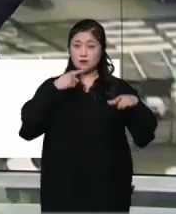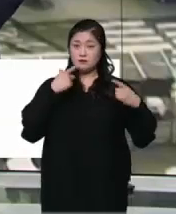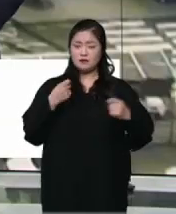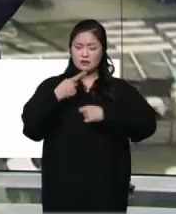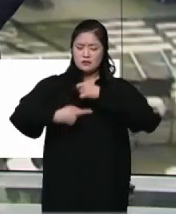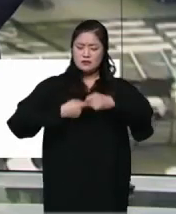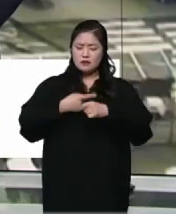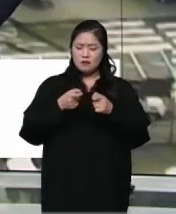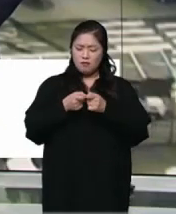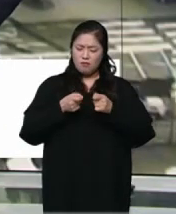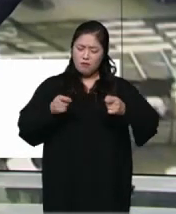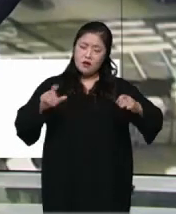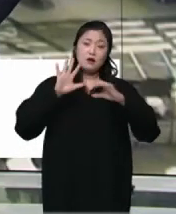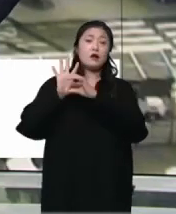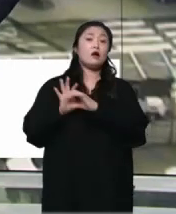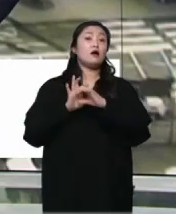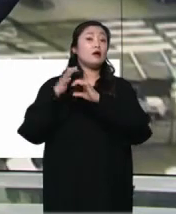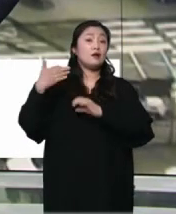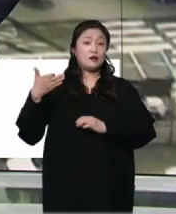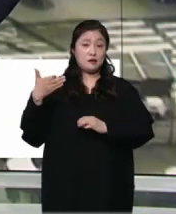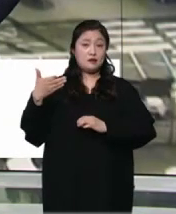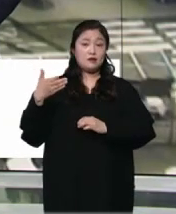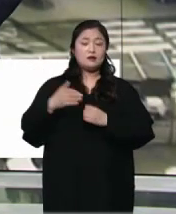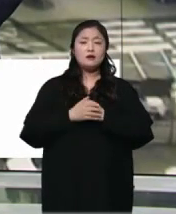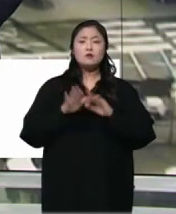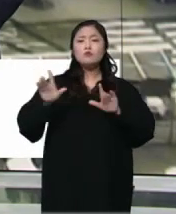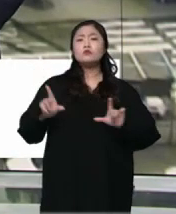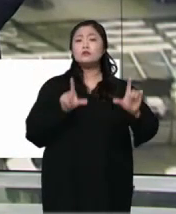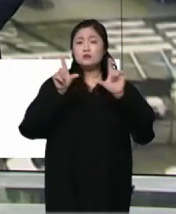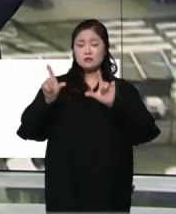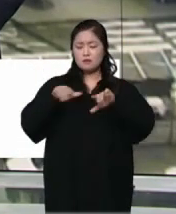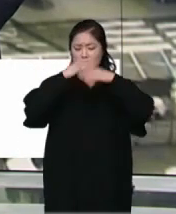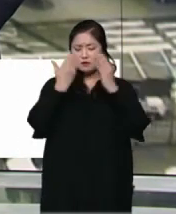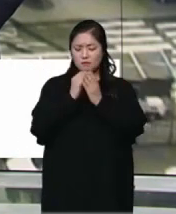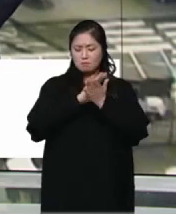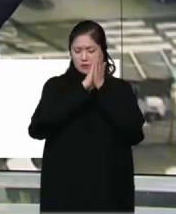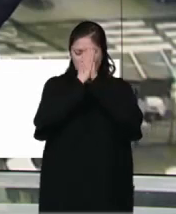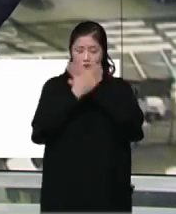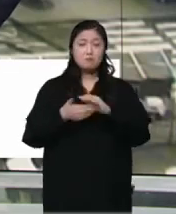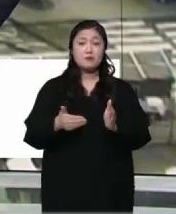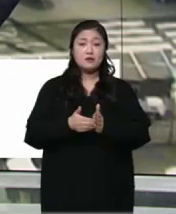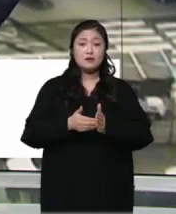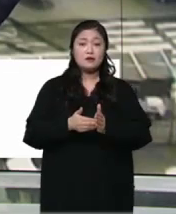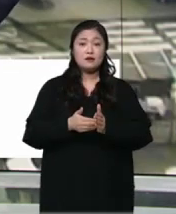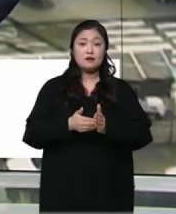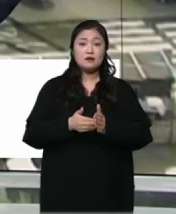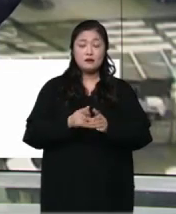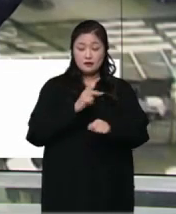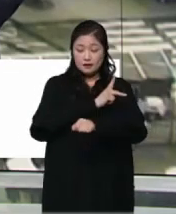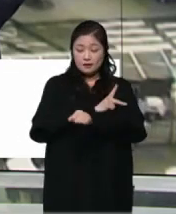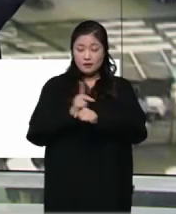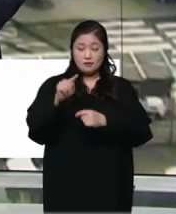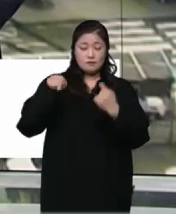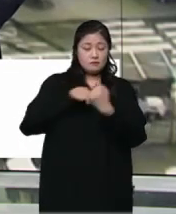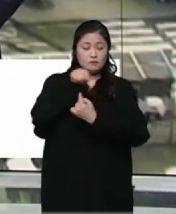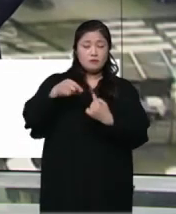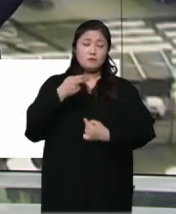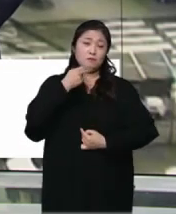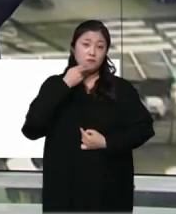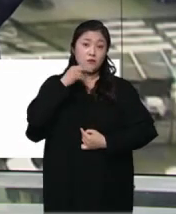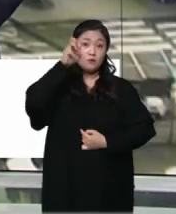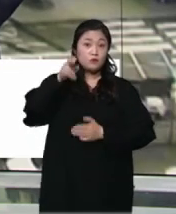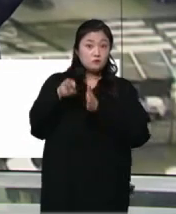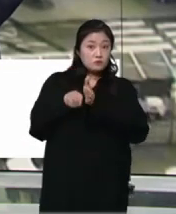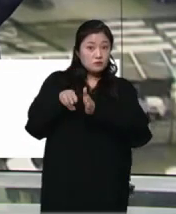이처럼 1년 가까이 계속되고 있는 코로나19는 우리 삶을 송두리째 바꿔버렸는데요. KTX가 더 이상 오지